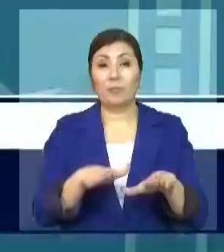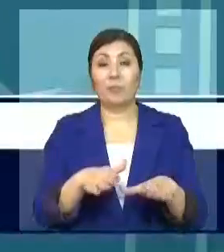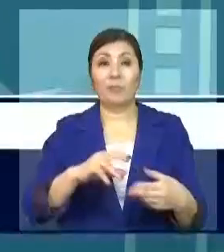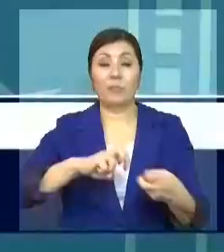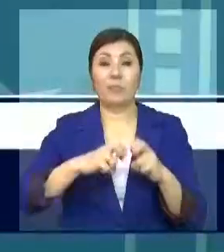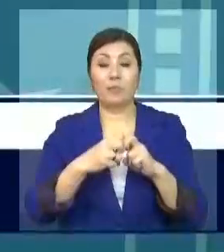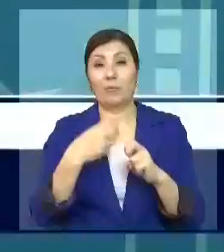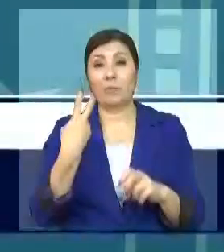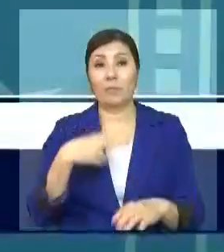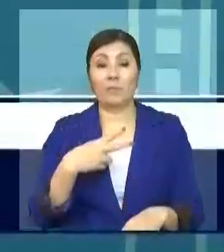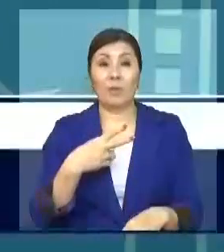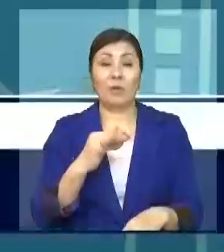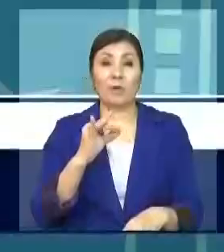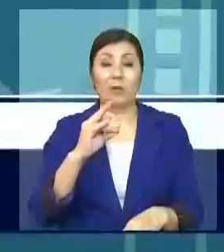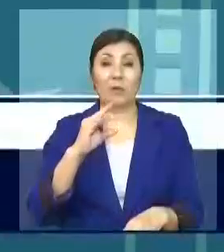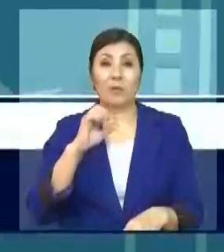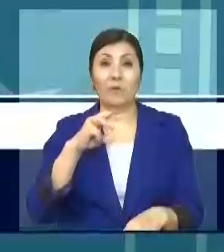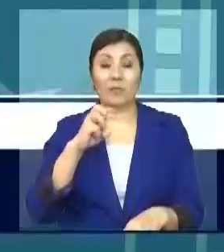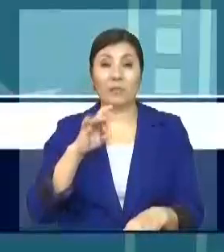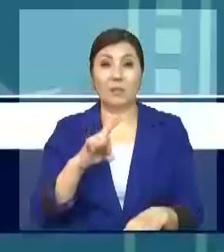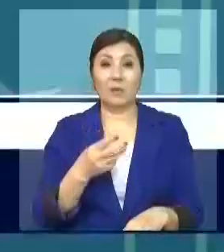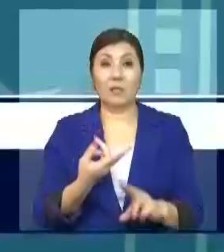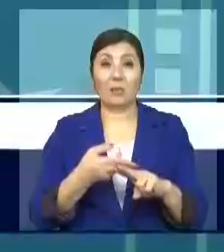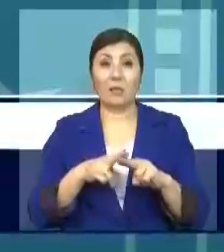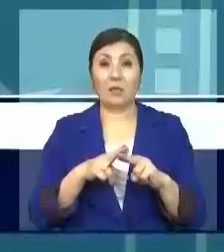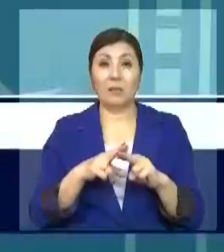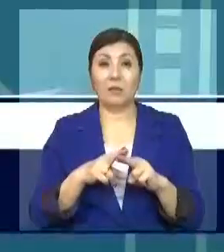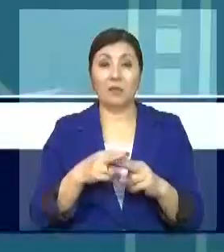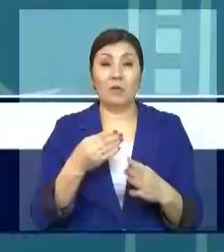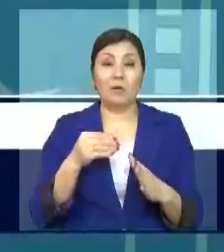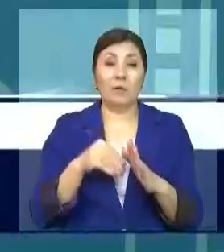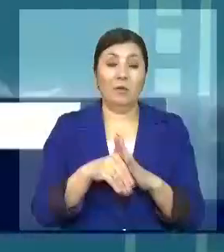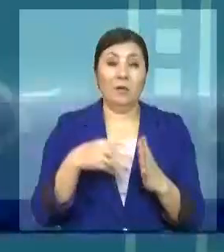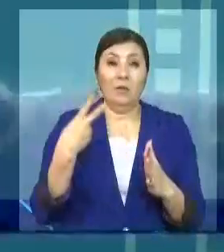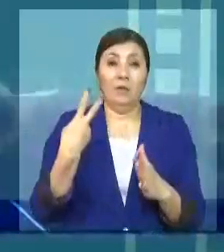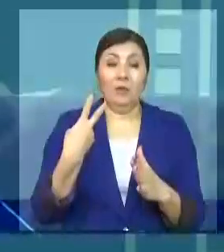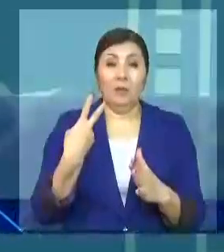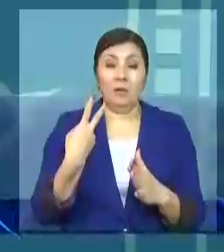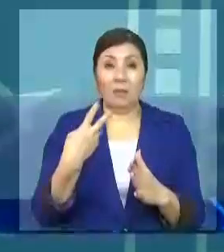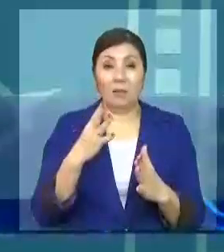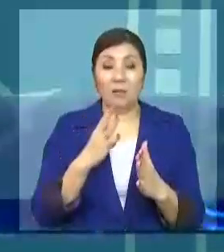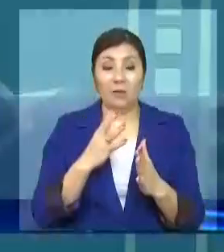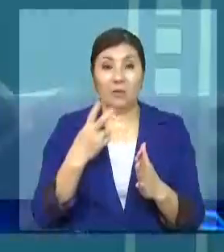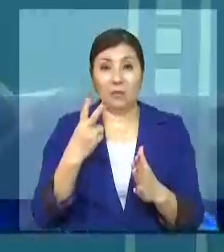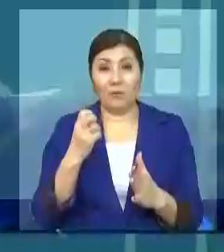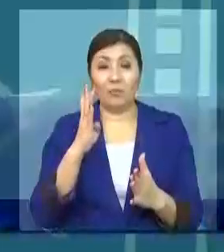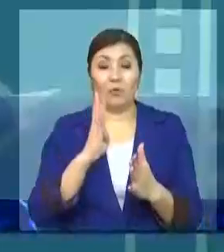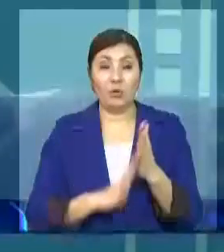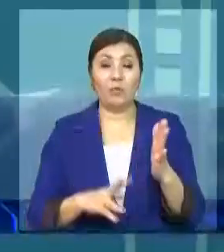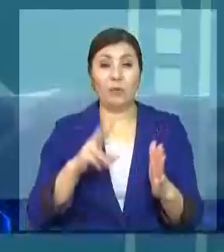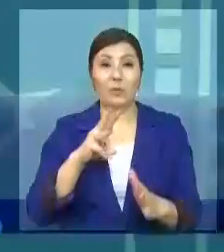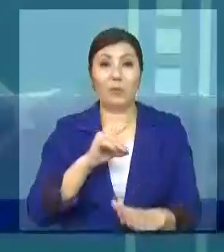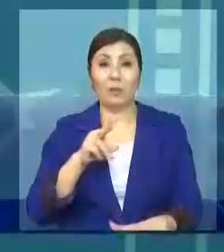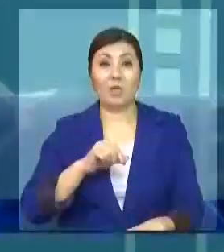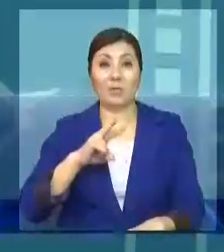проблемы 20 инвесторов. Это здесь вложение порядка 290 миллиардов тенге. Вот